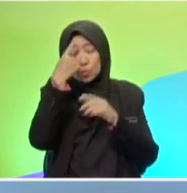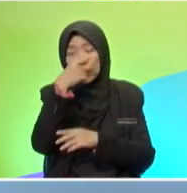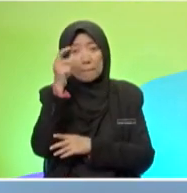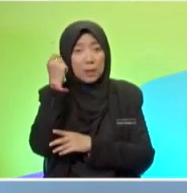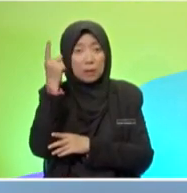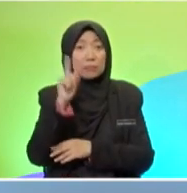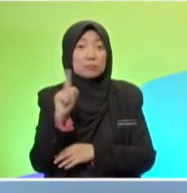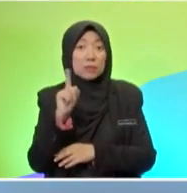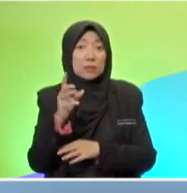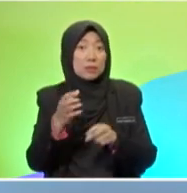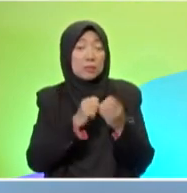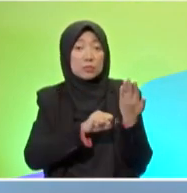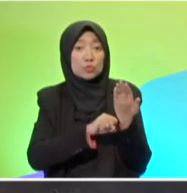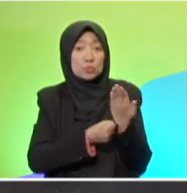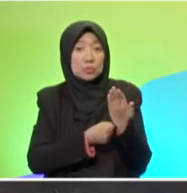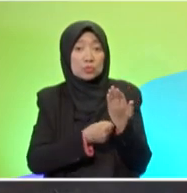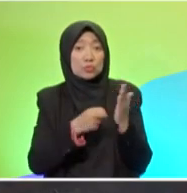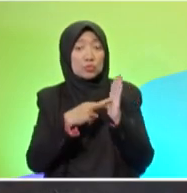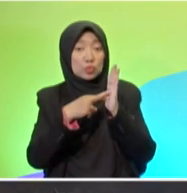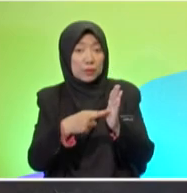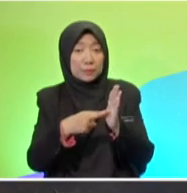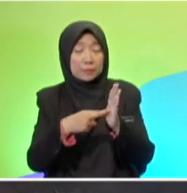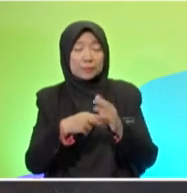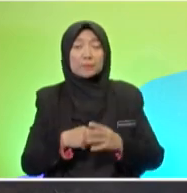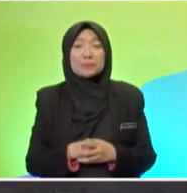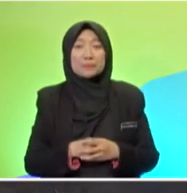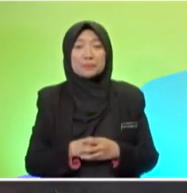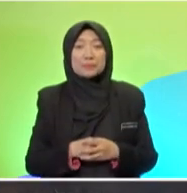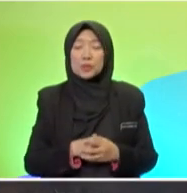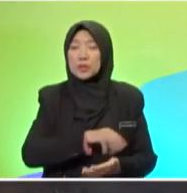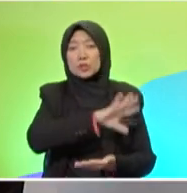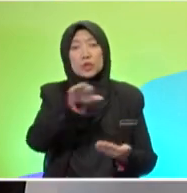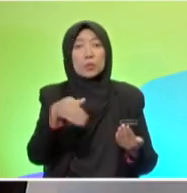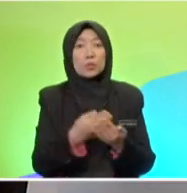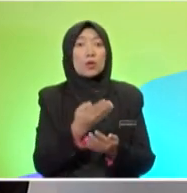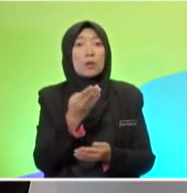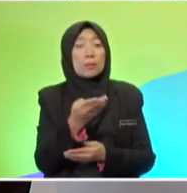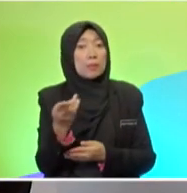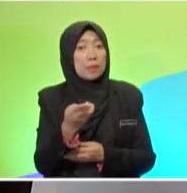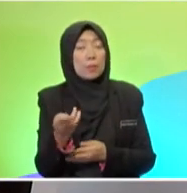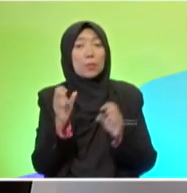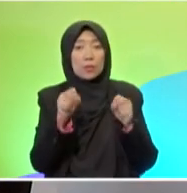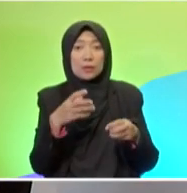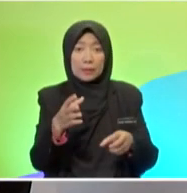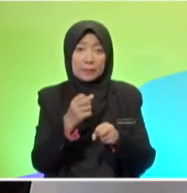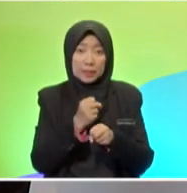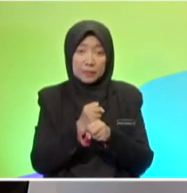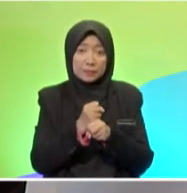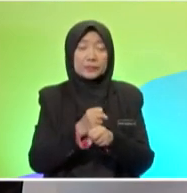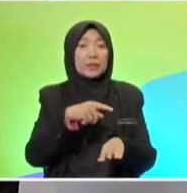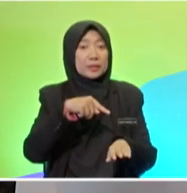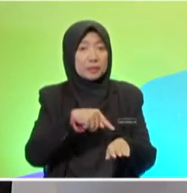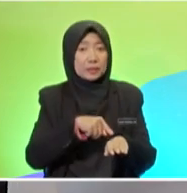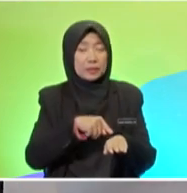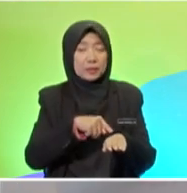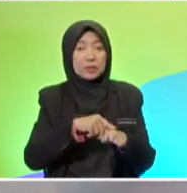manakah mereka Boleh dapatkan sumber rujukan ini bahan pembelajaran ini mereka dapatkan di foto resmi